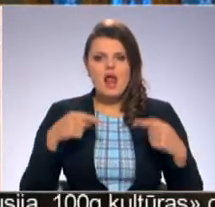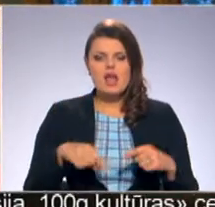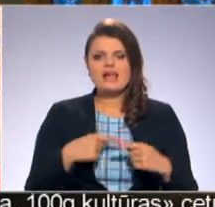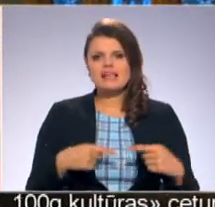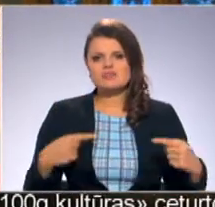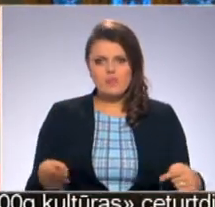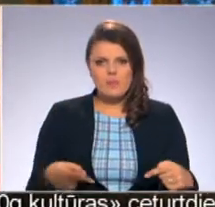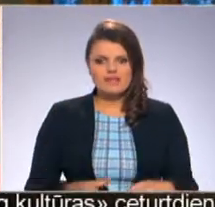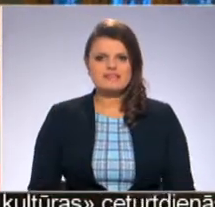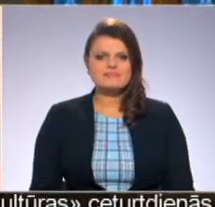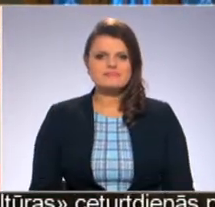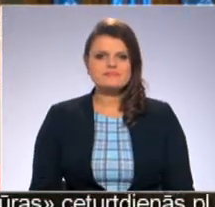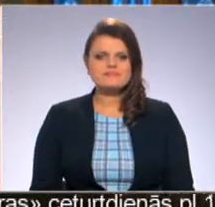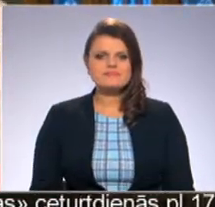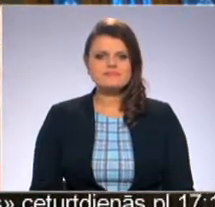instrumentiem.